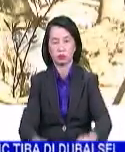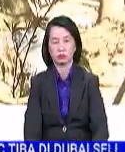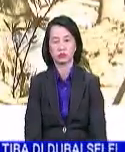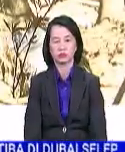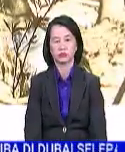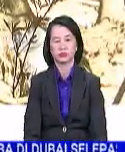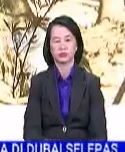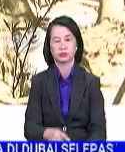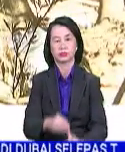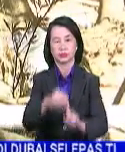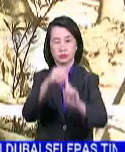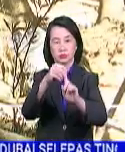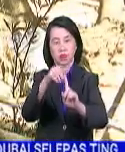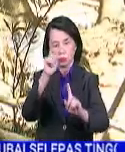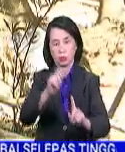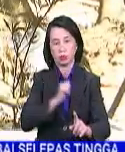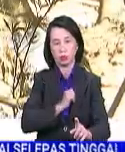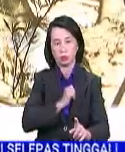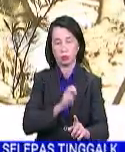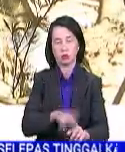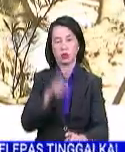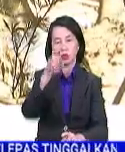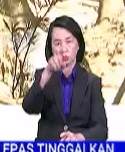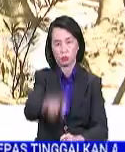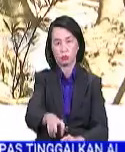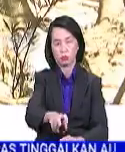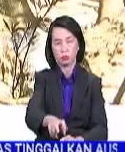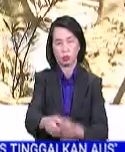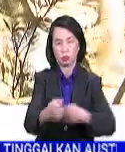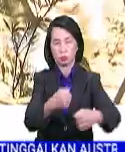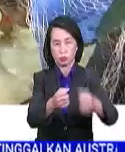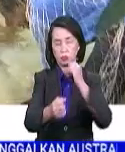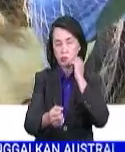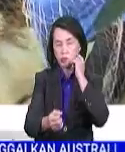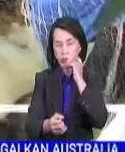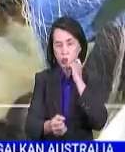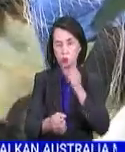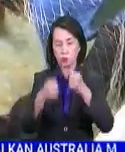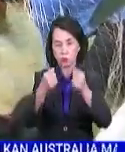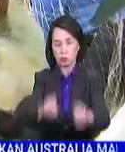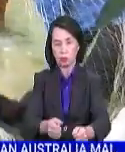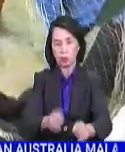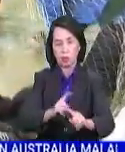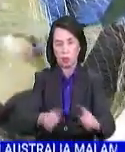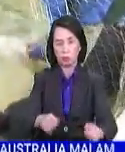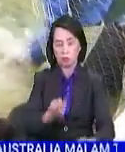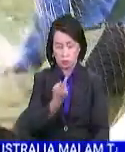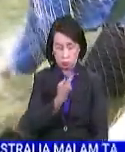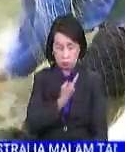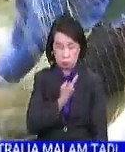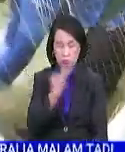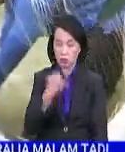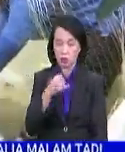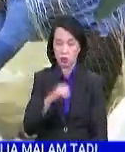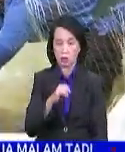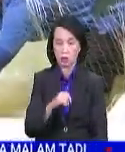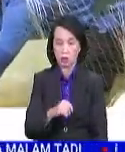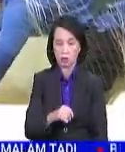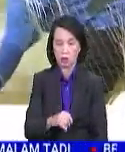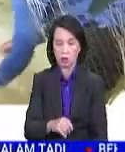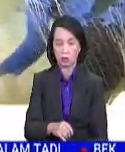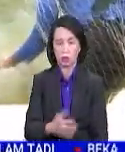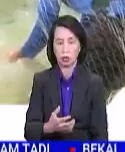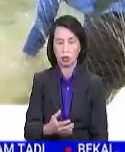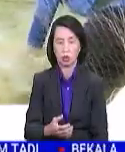Special dia kita kena turun sendiri ke lapangan, ke sungai, hambat. Tapi dia tak boleh buat seorang. Kalau kita memukat, kita boleh buat